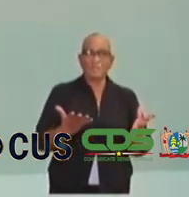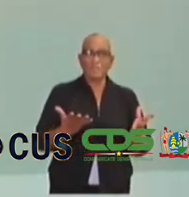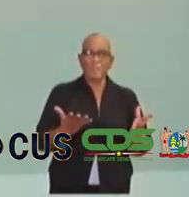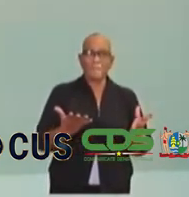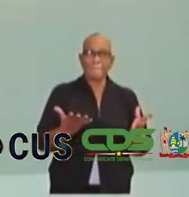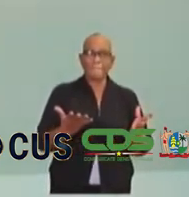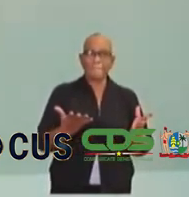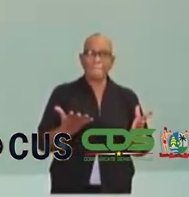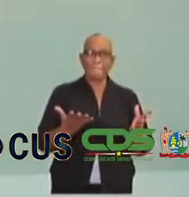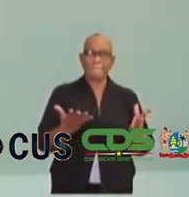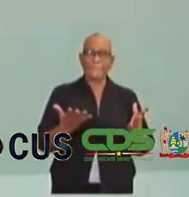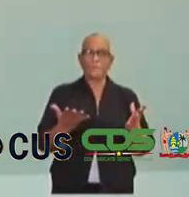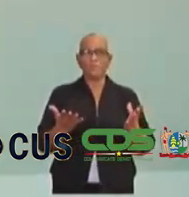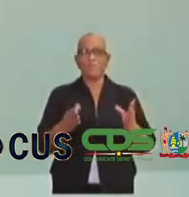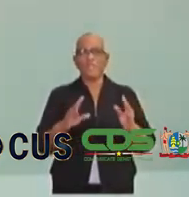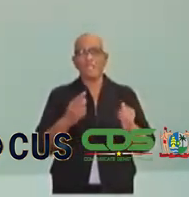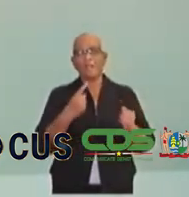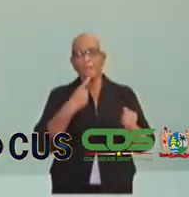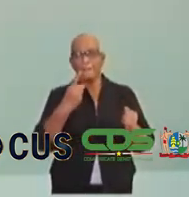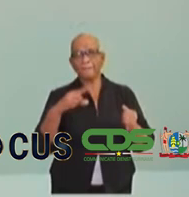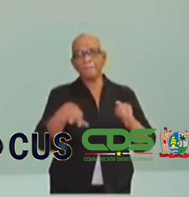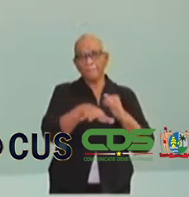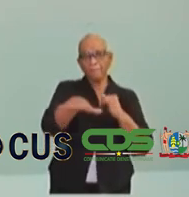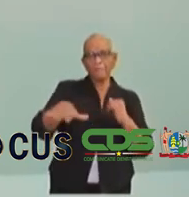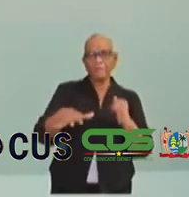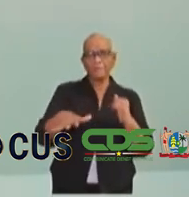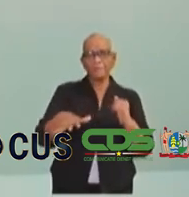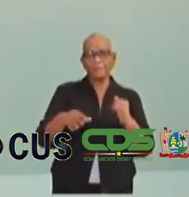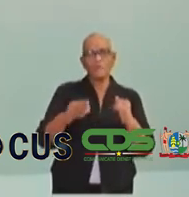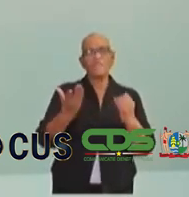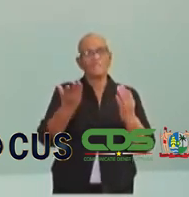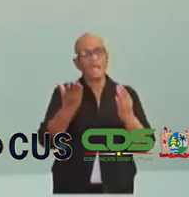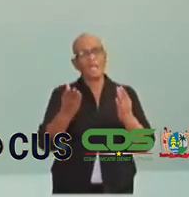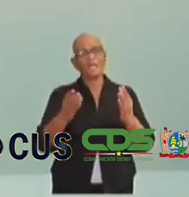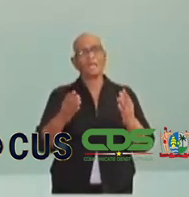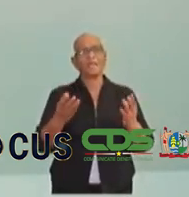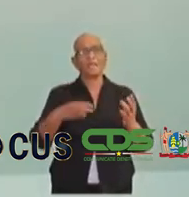hele Marowijne gebied. Die campus in Mungo